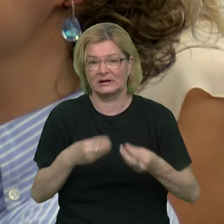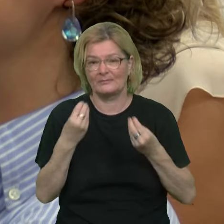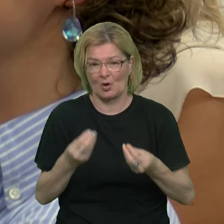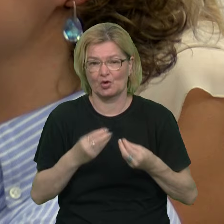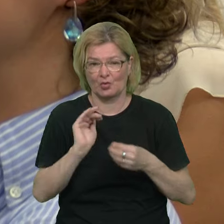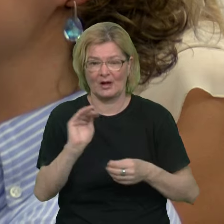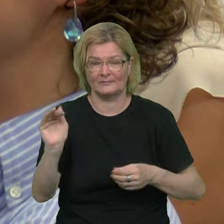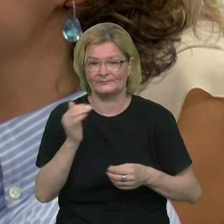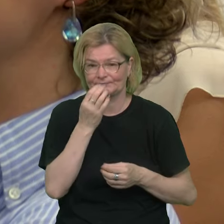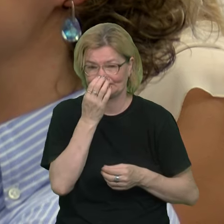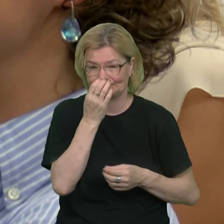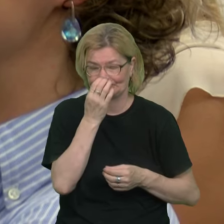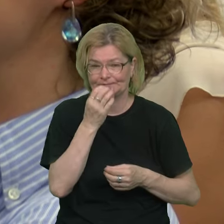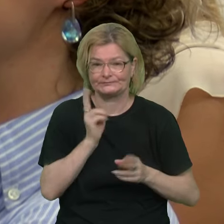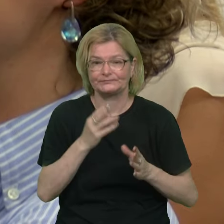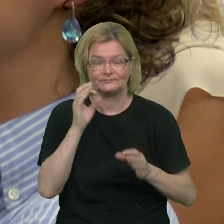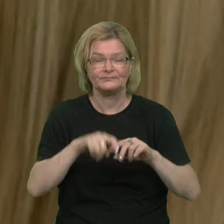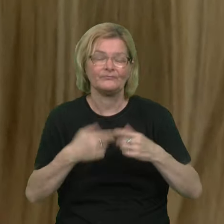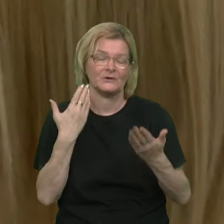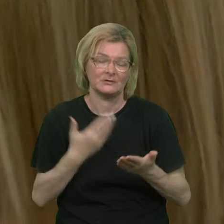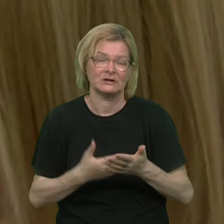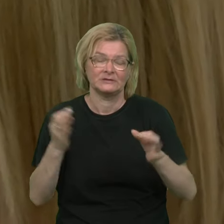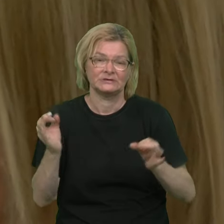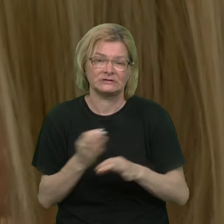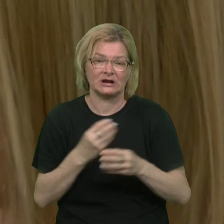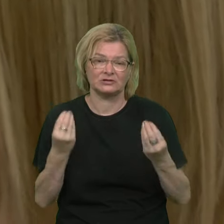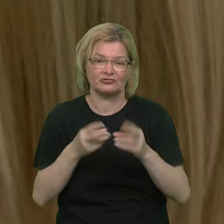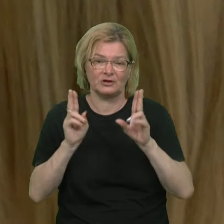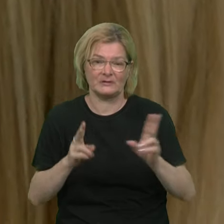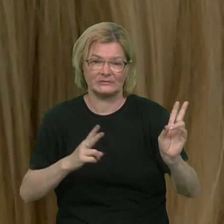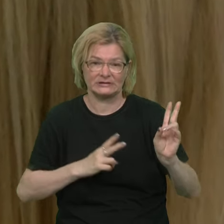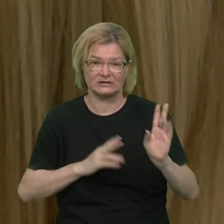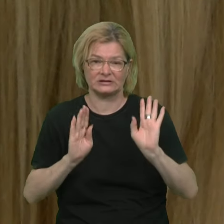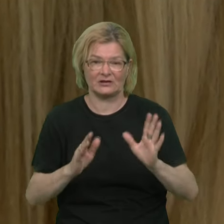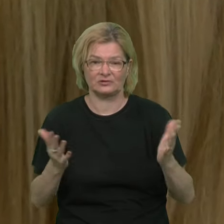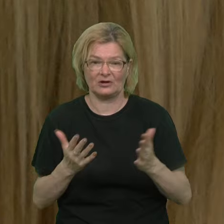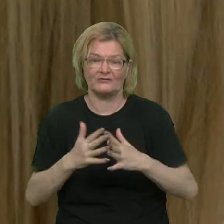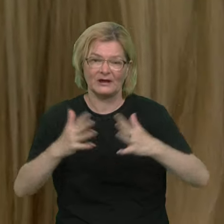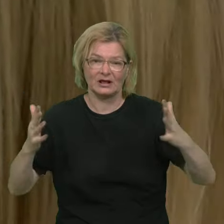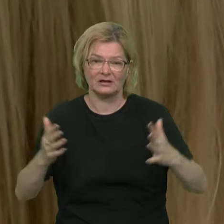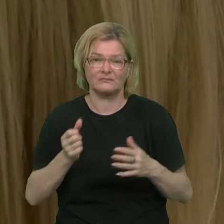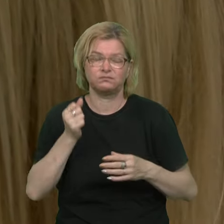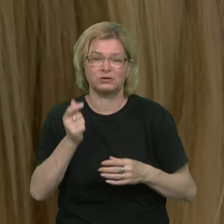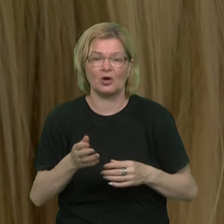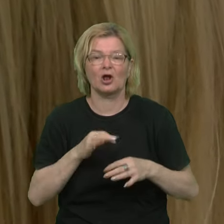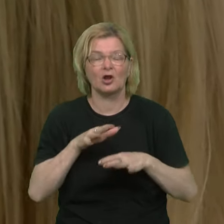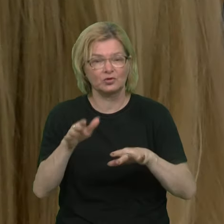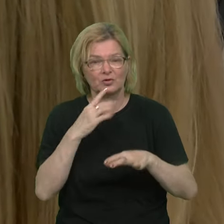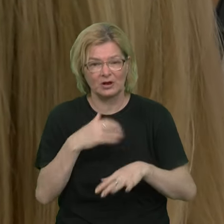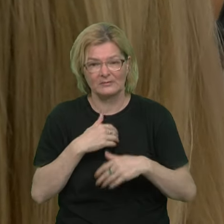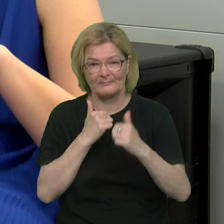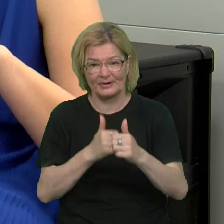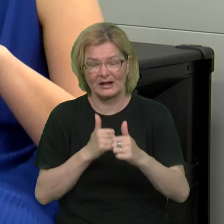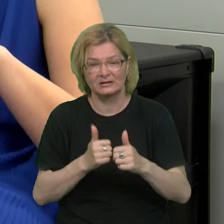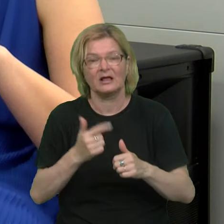neka univerzalna poruka. Da. Pa evo i moram stvarno priznati da sam sretna što imam zaista tako nekako velik broj ljudi koji